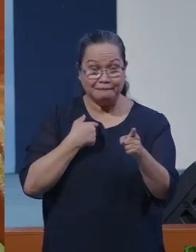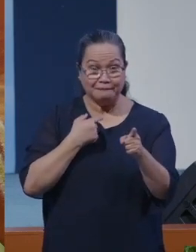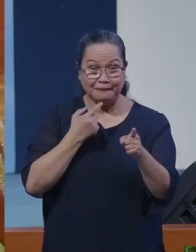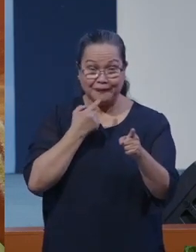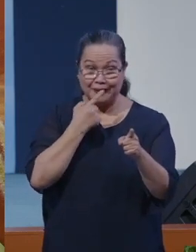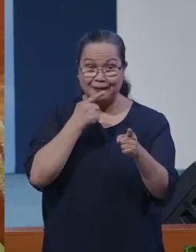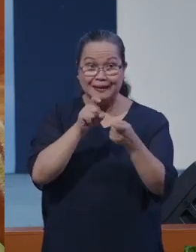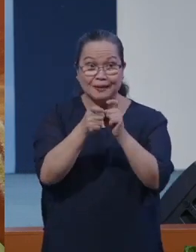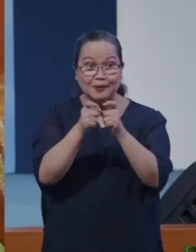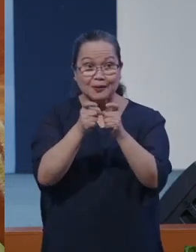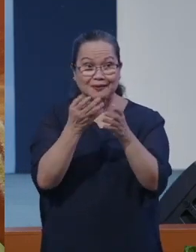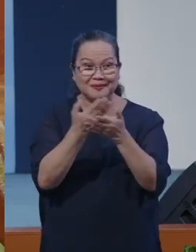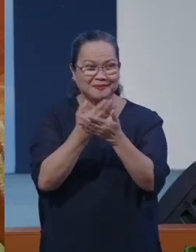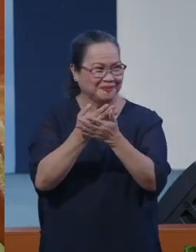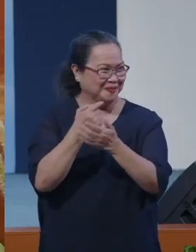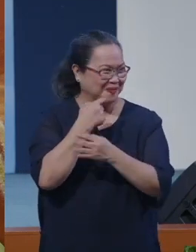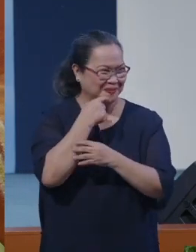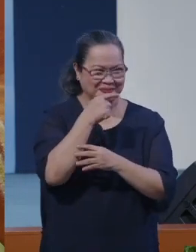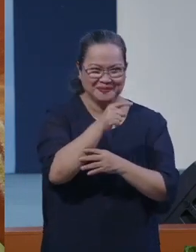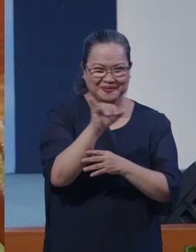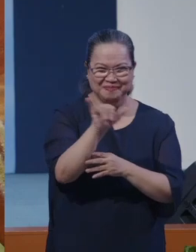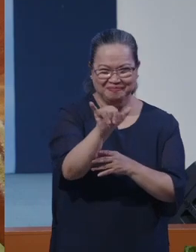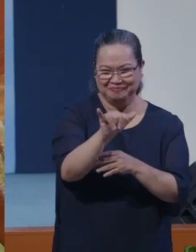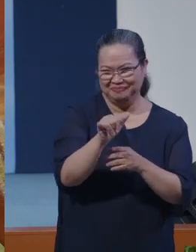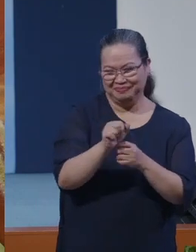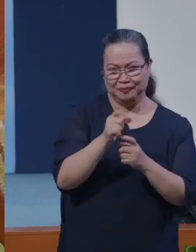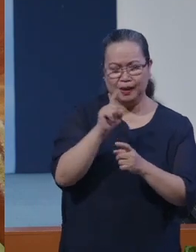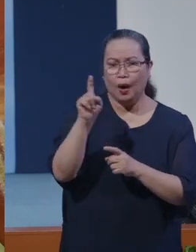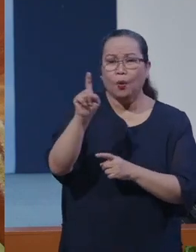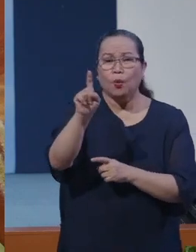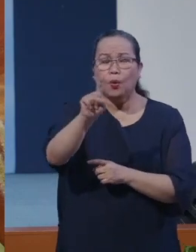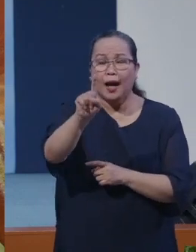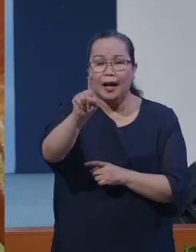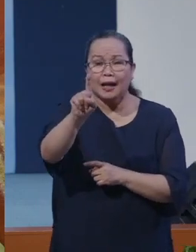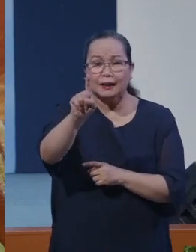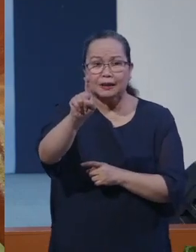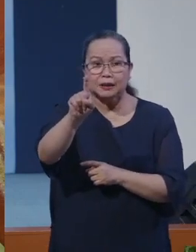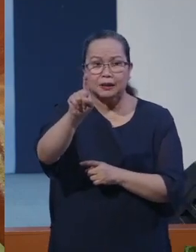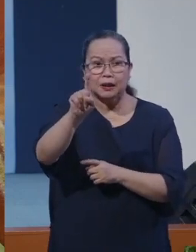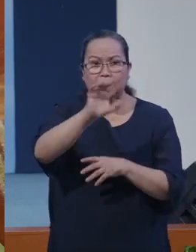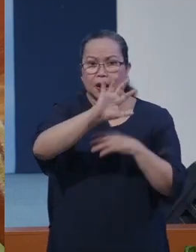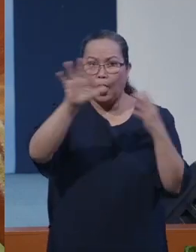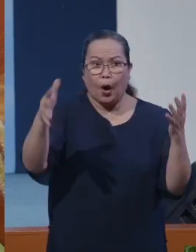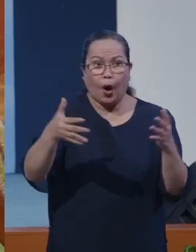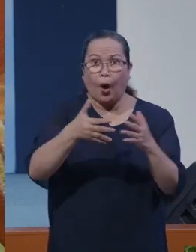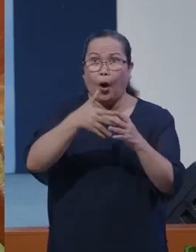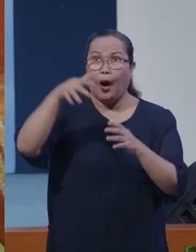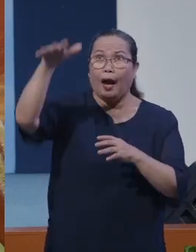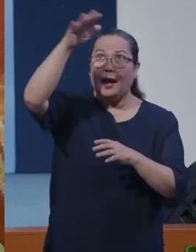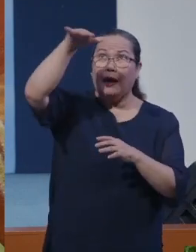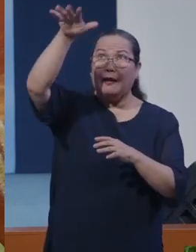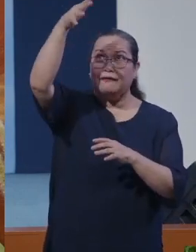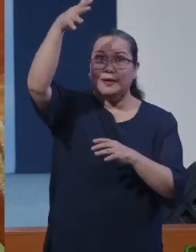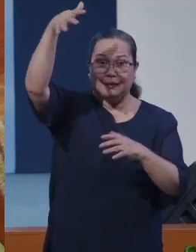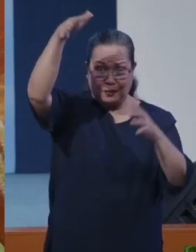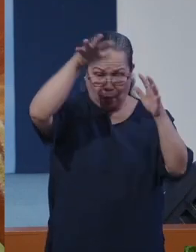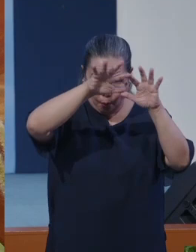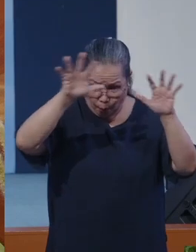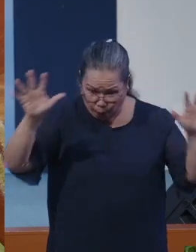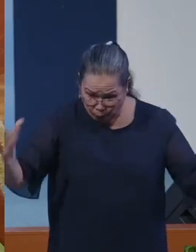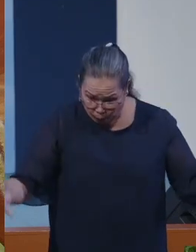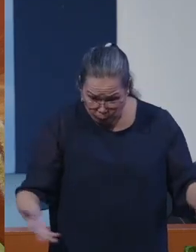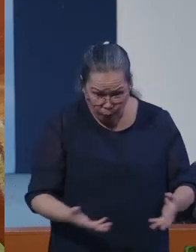parang translation ko noon. No? "Whatever is under the whole heaven is mine."